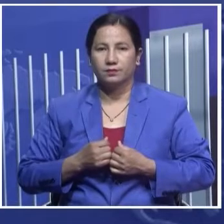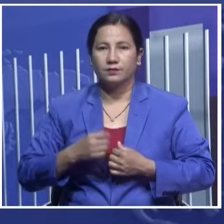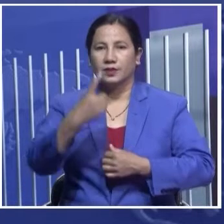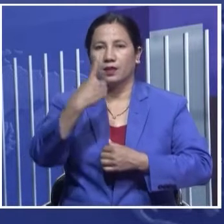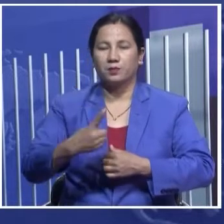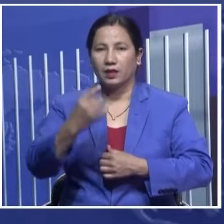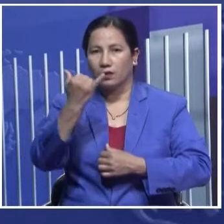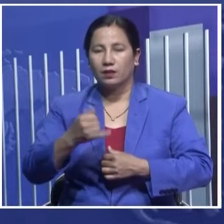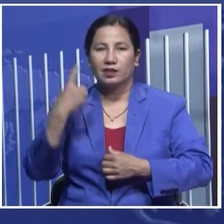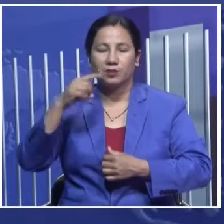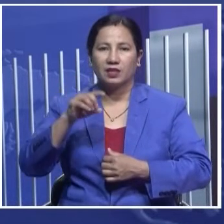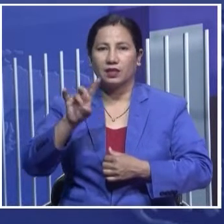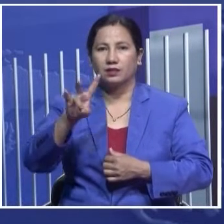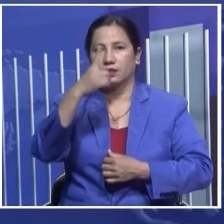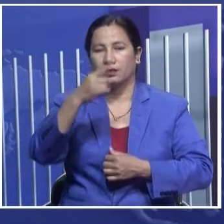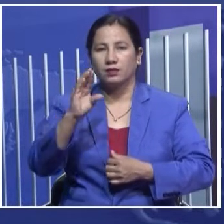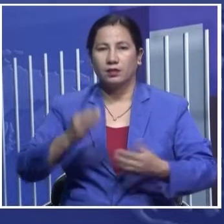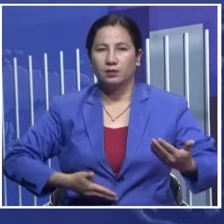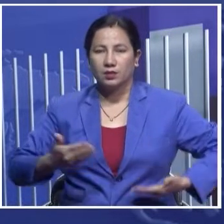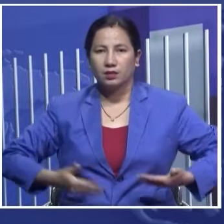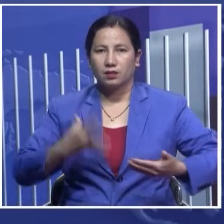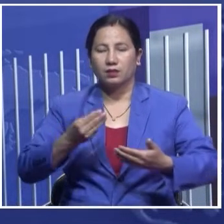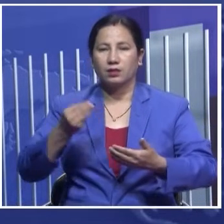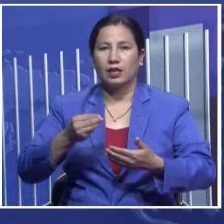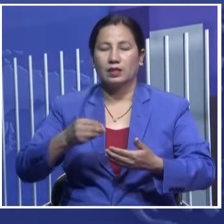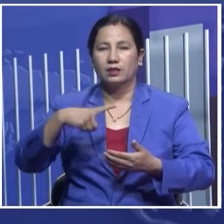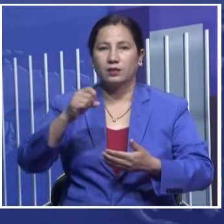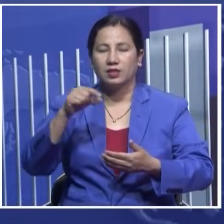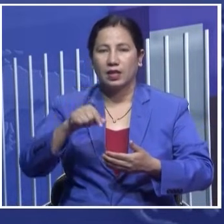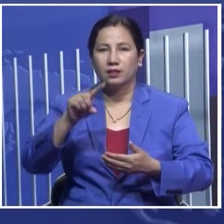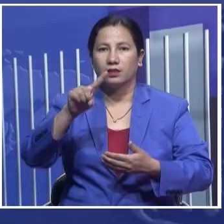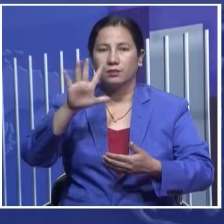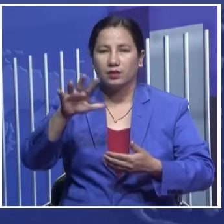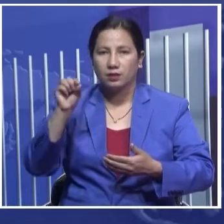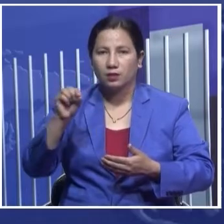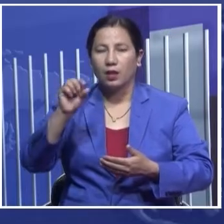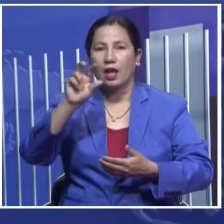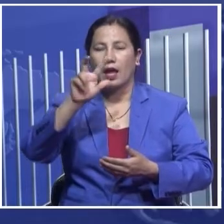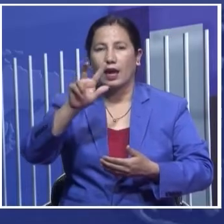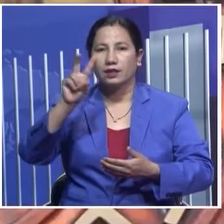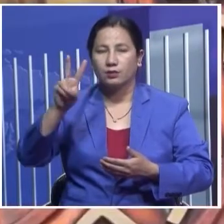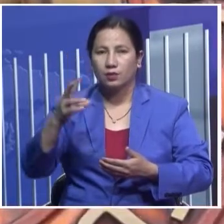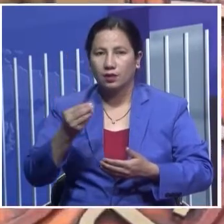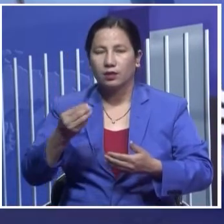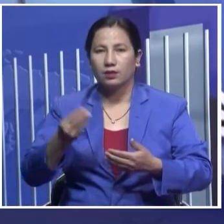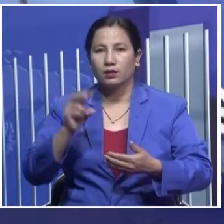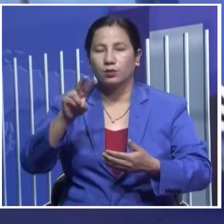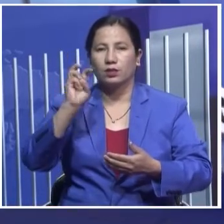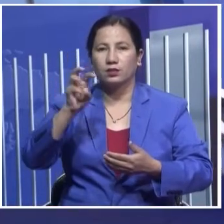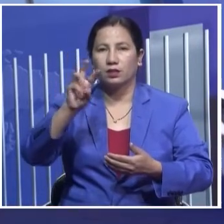हप्ताको अन्तिम दिन आज शेयर बजार घटेको छ। शेयर बजार परिसूचक टिप्से आज 15.82 अङ्कले घटेर